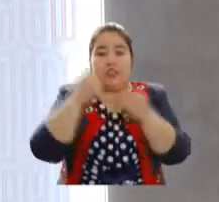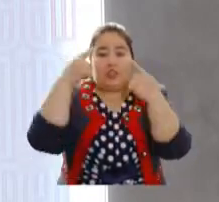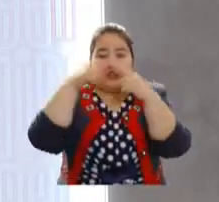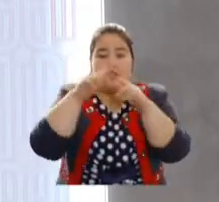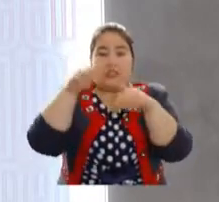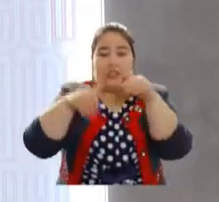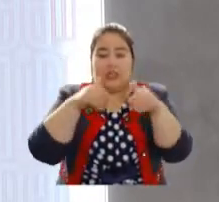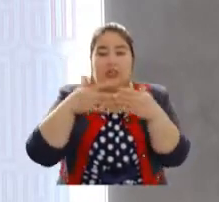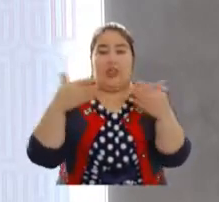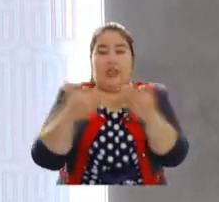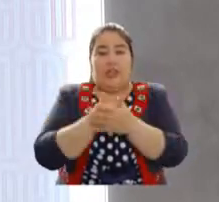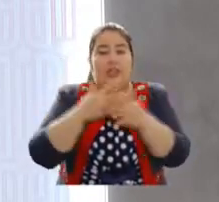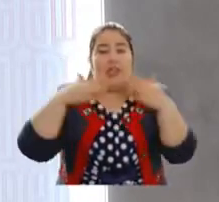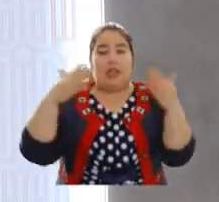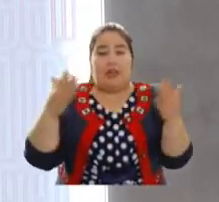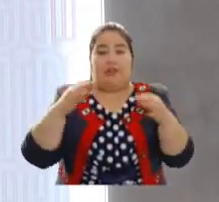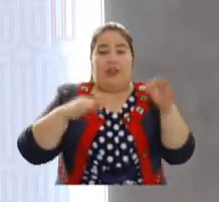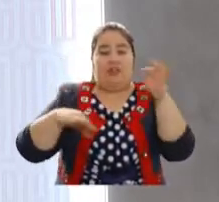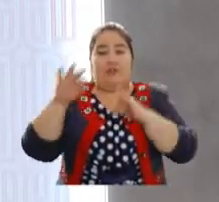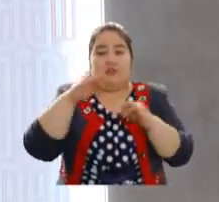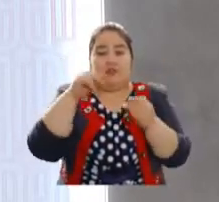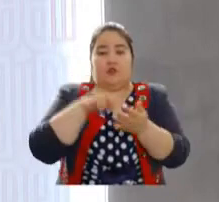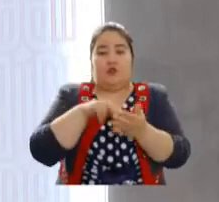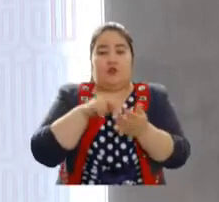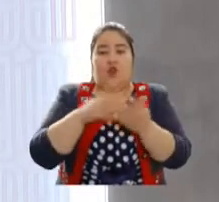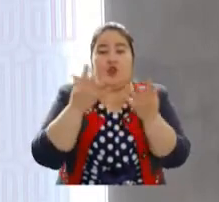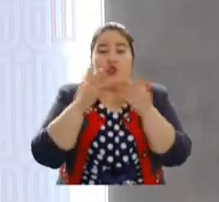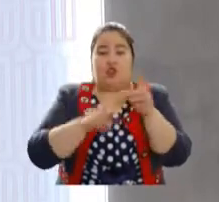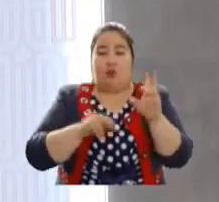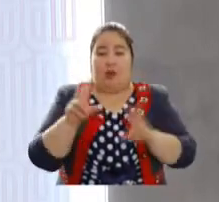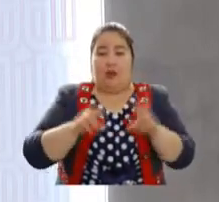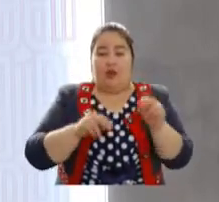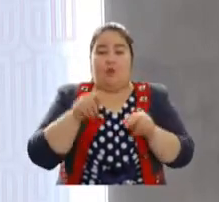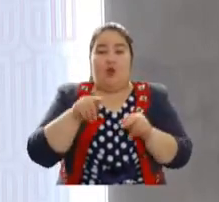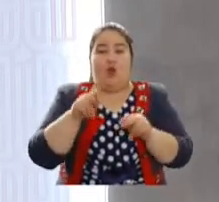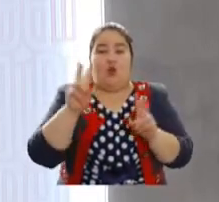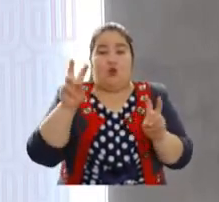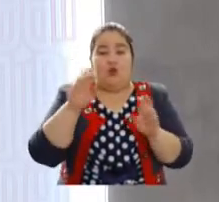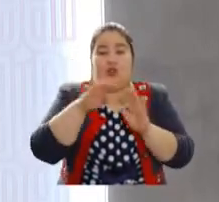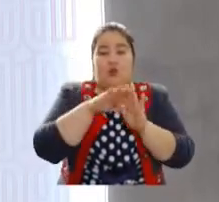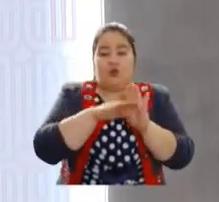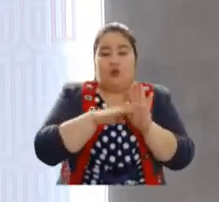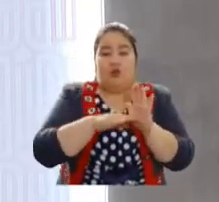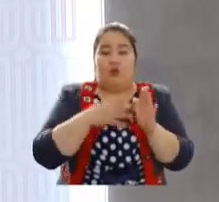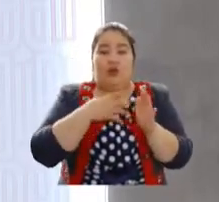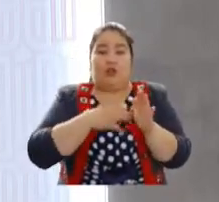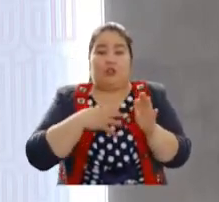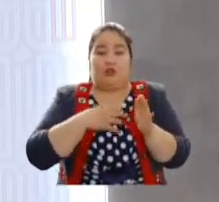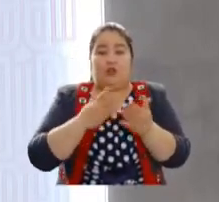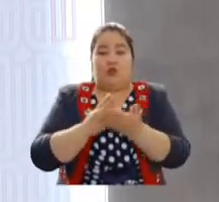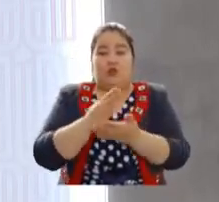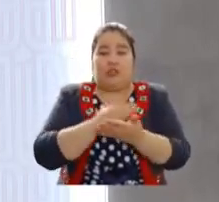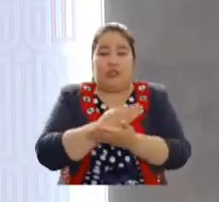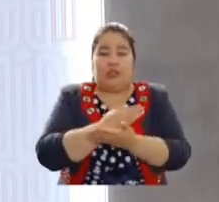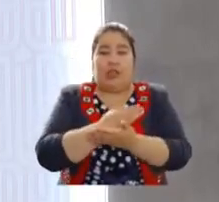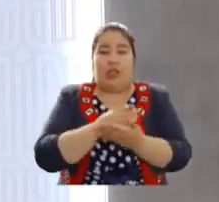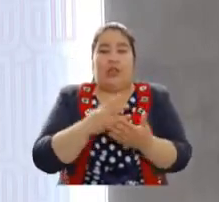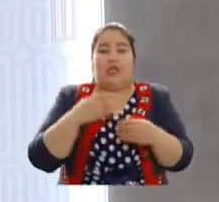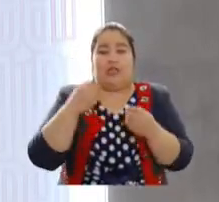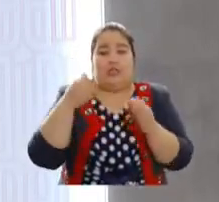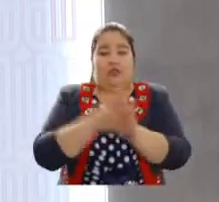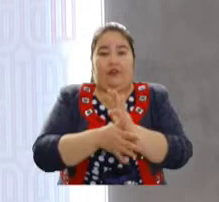yo'naltirilayotgan eng katta investitsiya hisoblanib, ular quyidagi ustuvor yo'nalishlarga